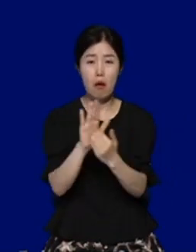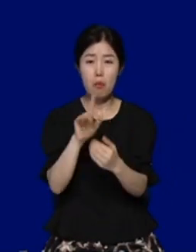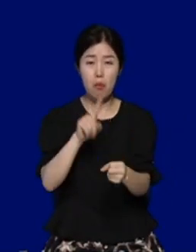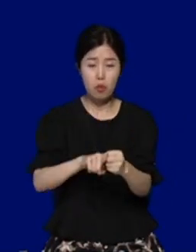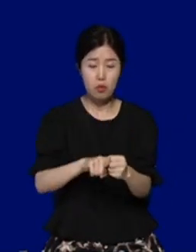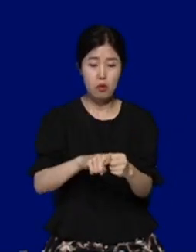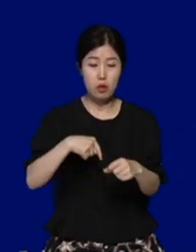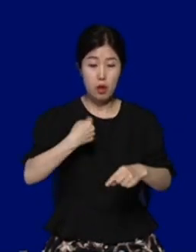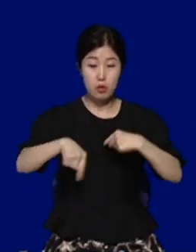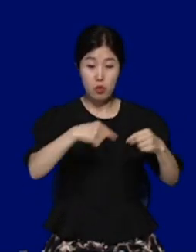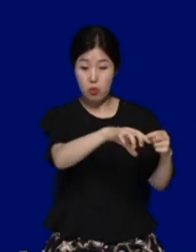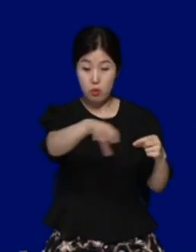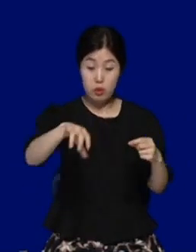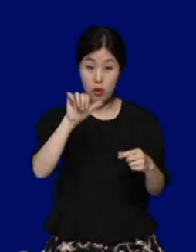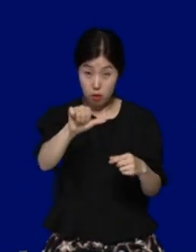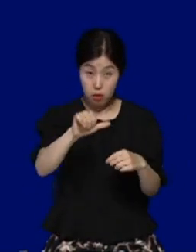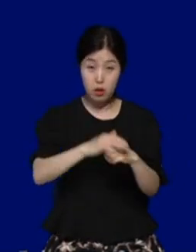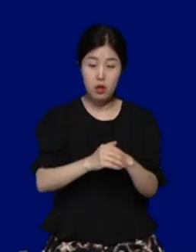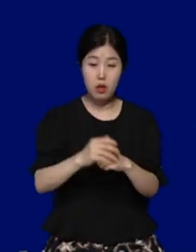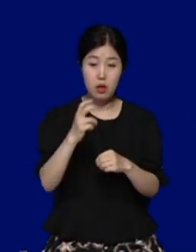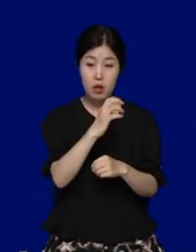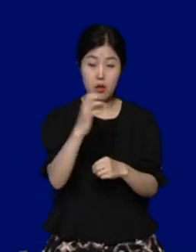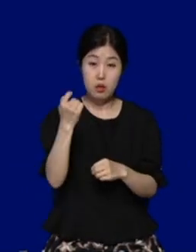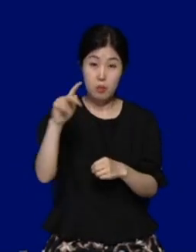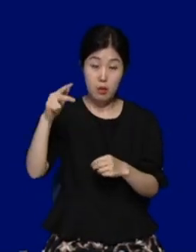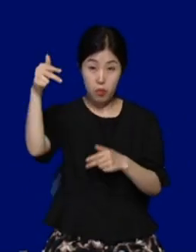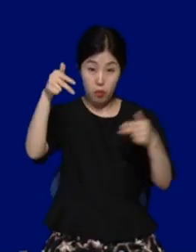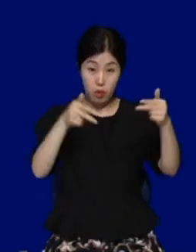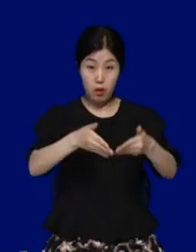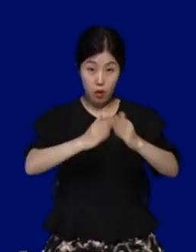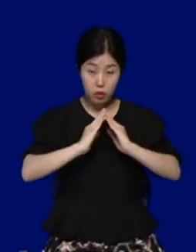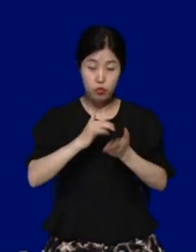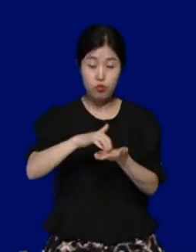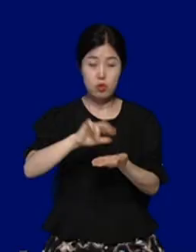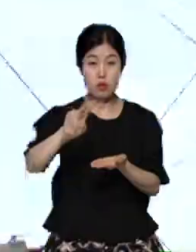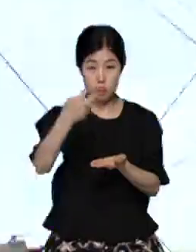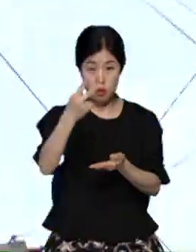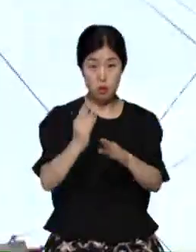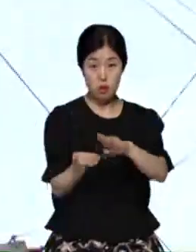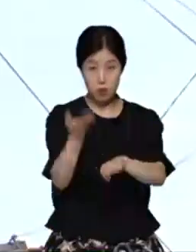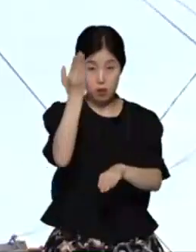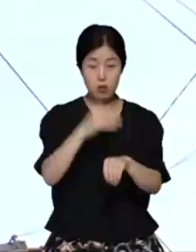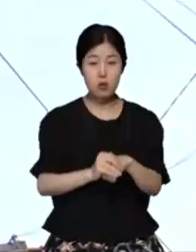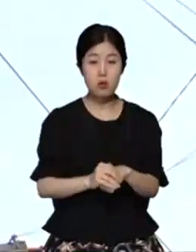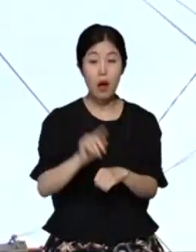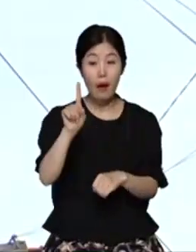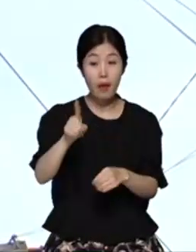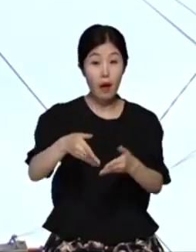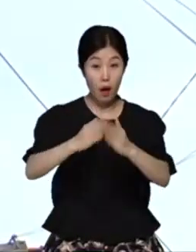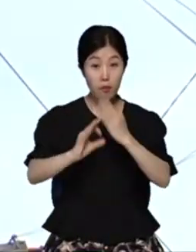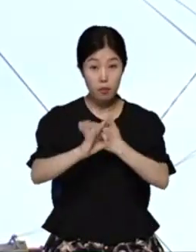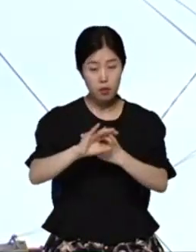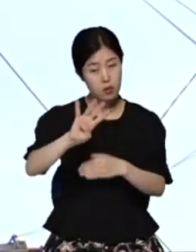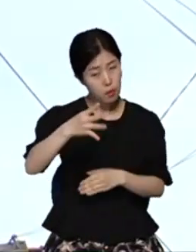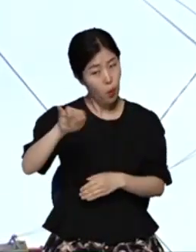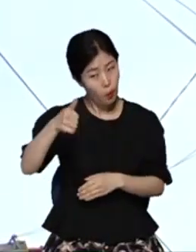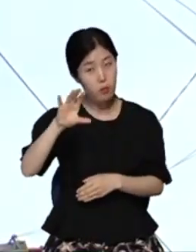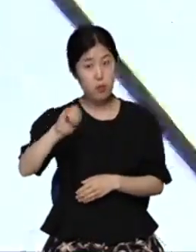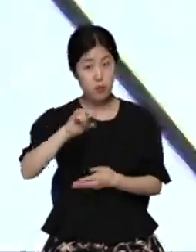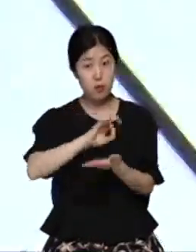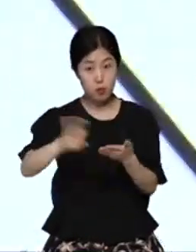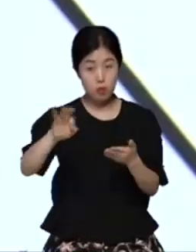자치구가 최근 3년간 설치한 단속 카메라는 200대가 넘습니다. 한 대당 400에서 500만 원